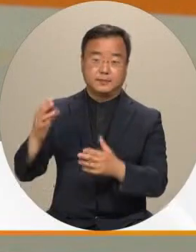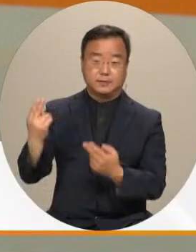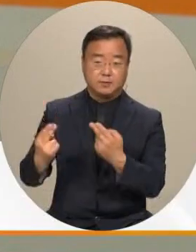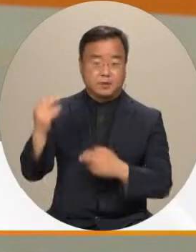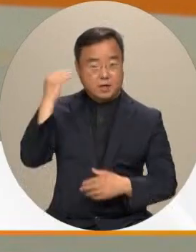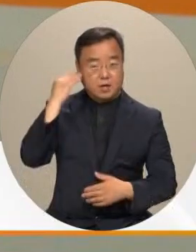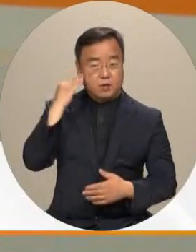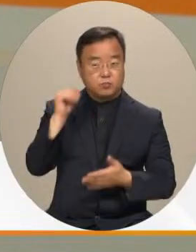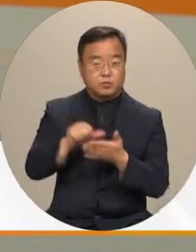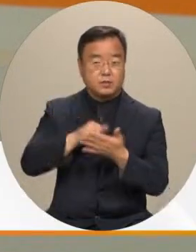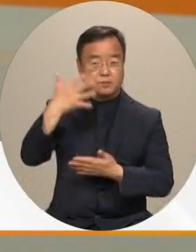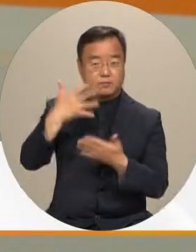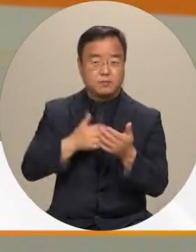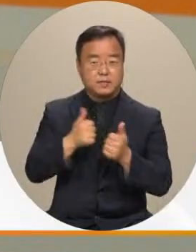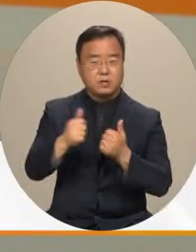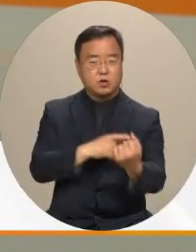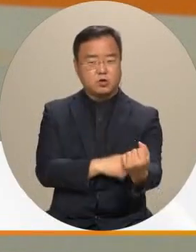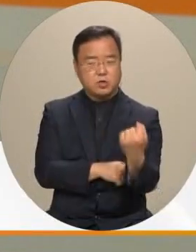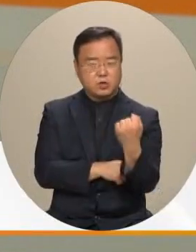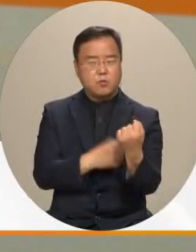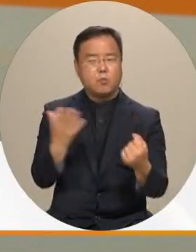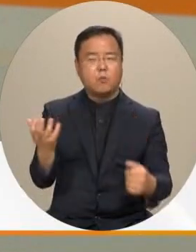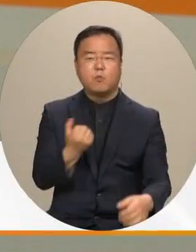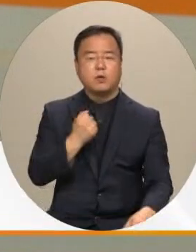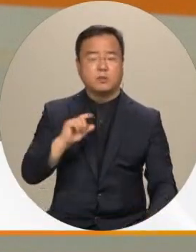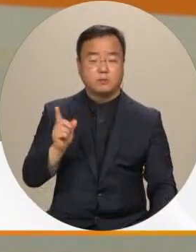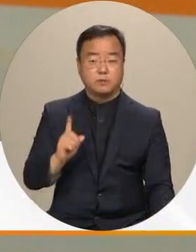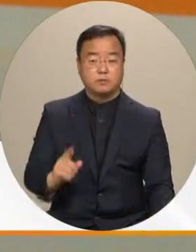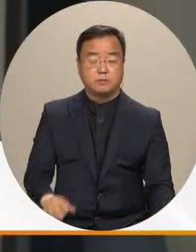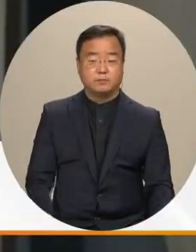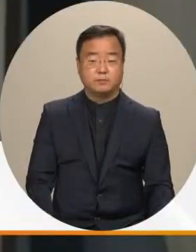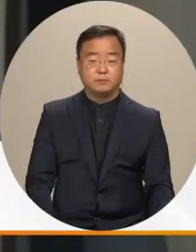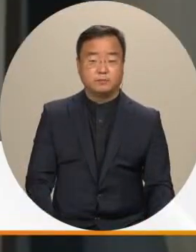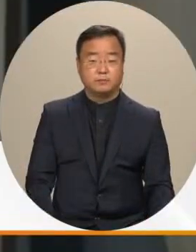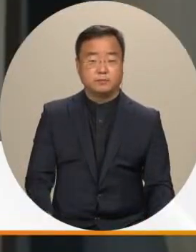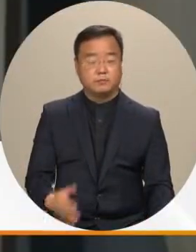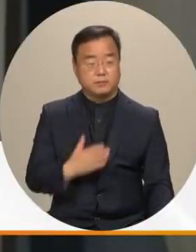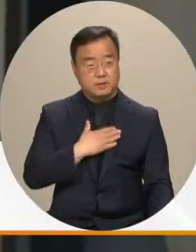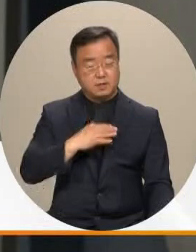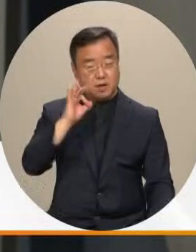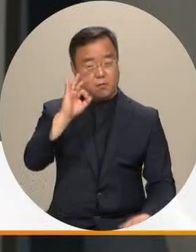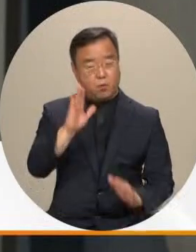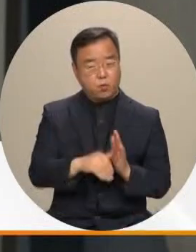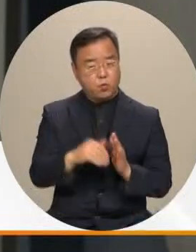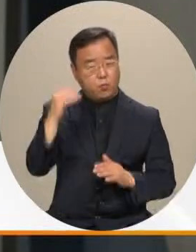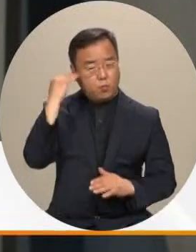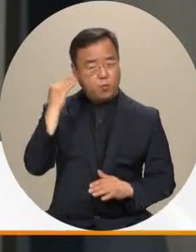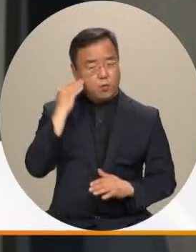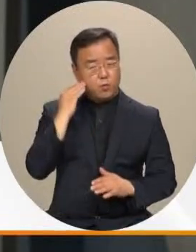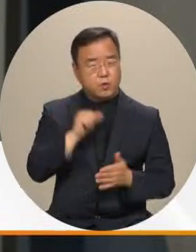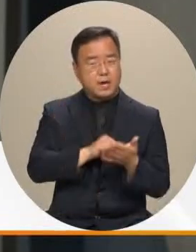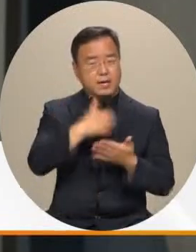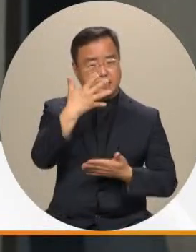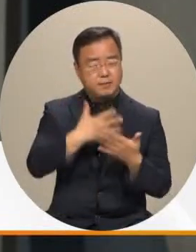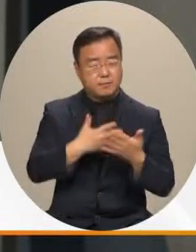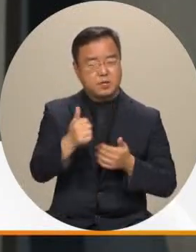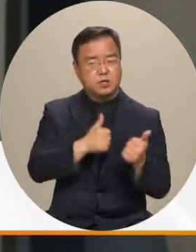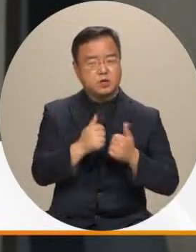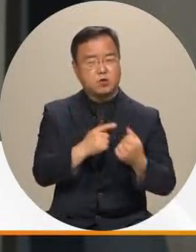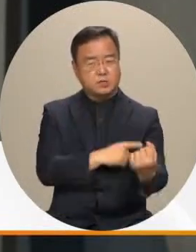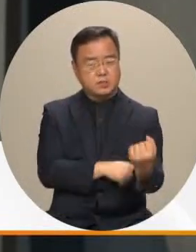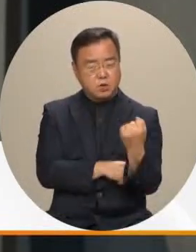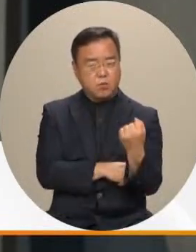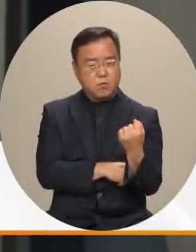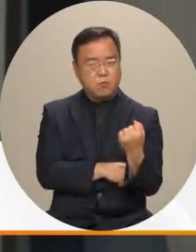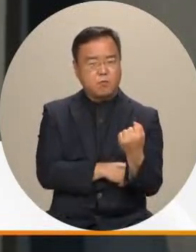애니메이션의 경쟁력 어디서 찾을 수 있겠습니까 제가 볼 때는 국내 애니메이션 경쟁력은 애니메이터들의